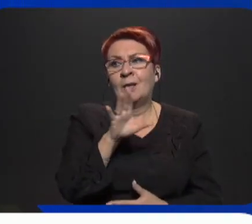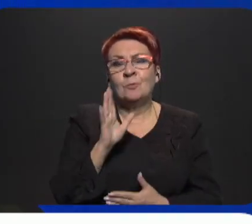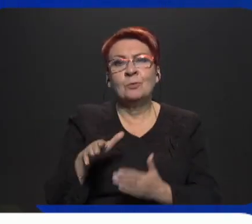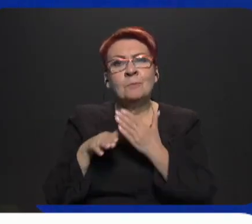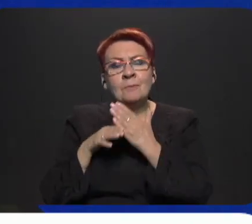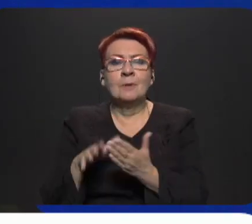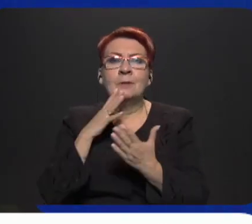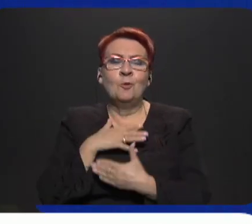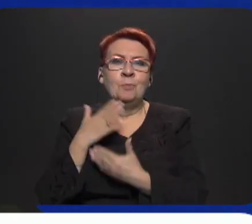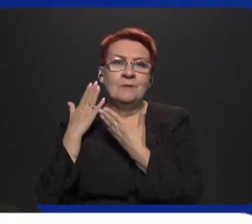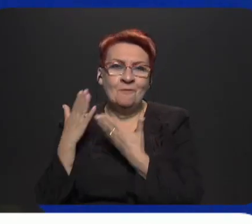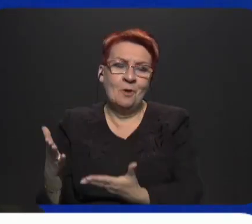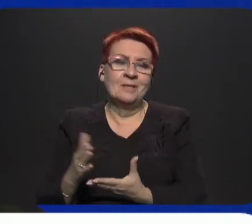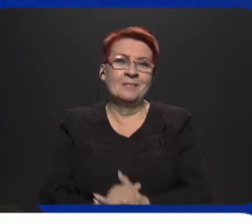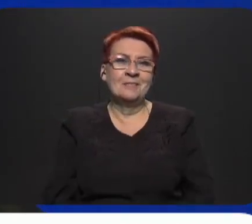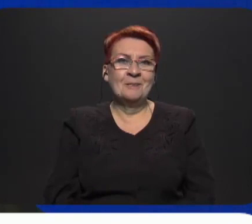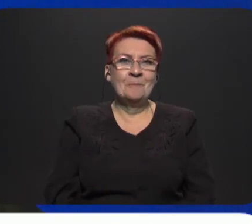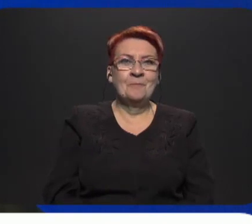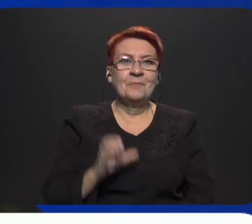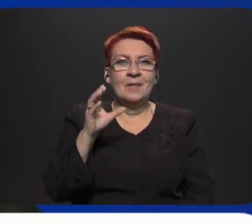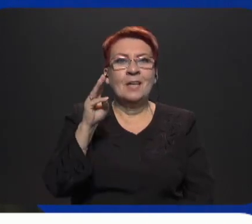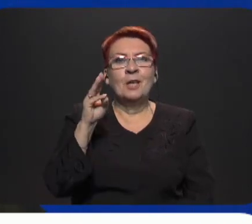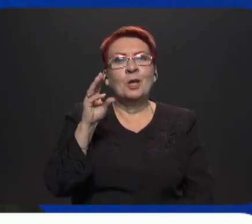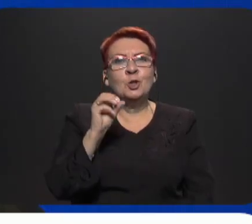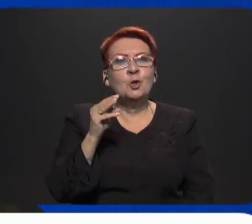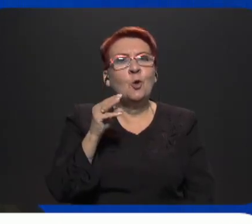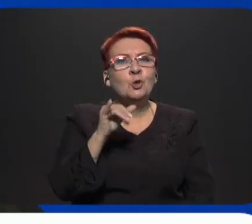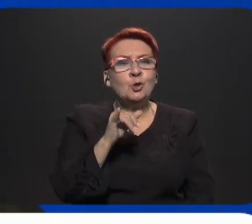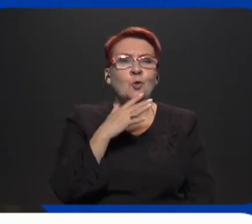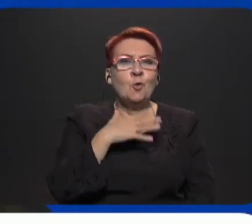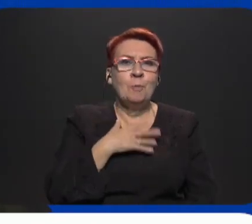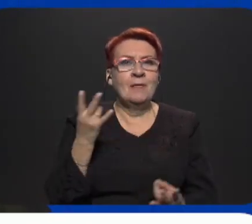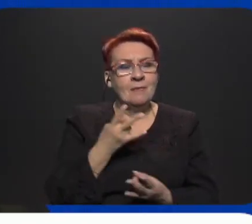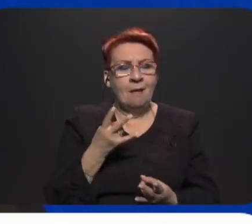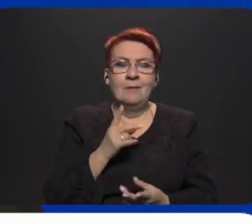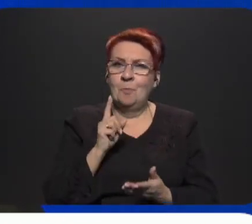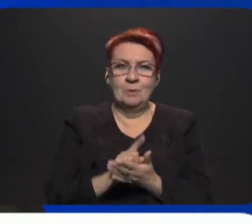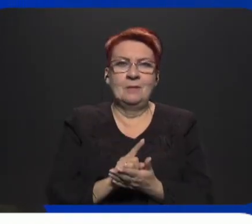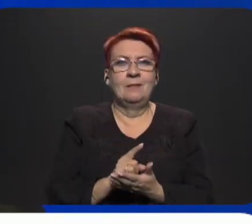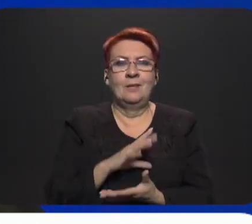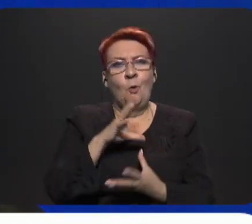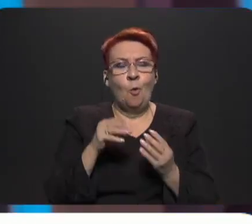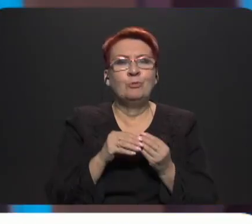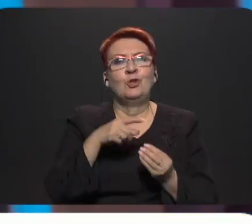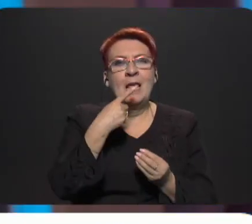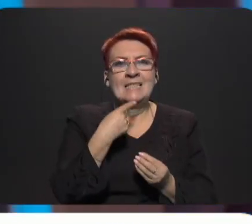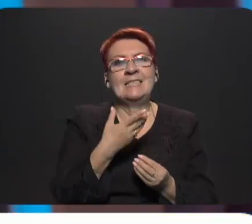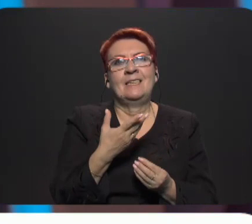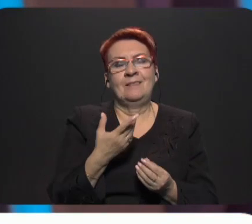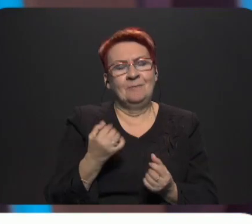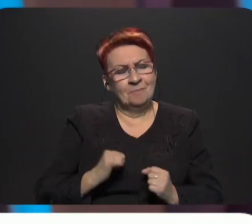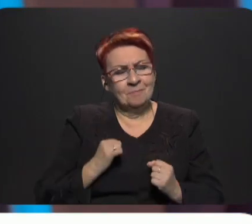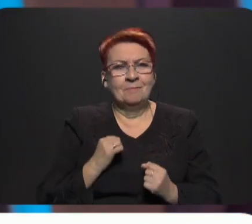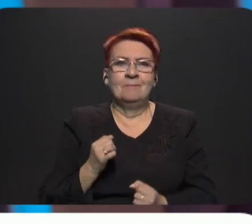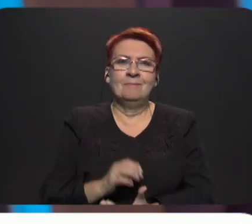помощи предоставят. С тещей всегда надо любить. Найти общий язык. Вот, это очень важно. По крайней мере, очень постараться.